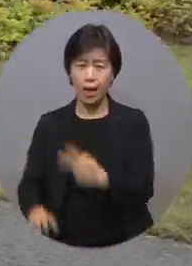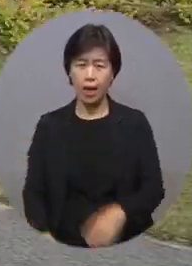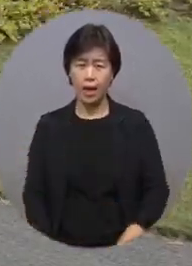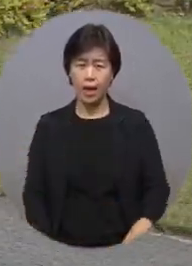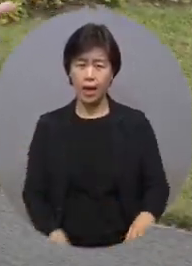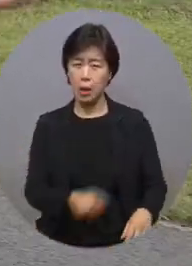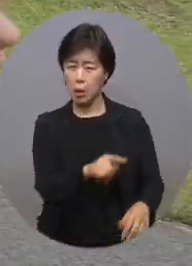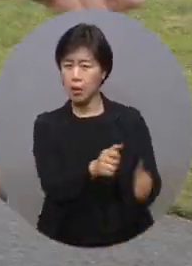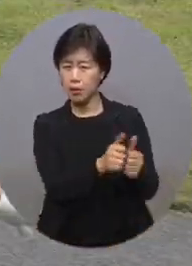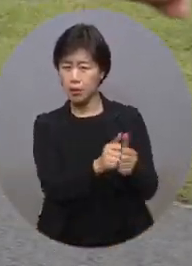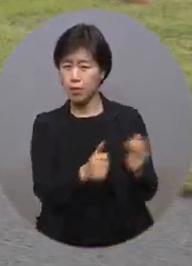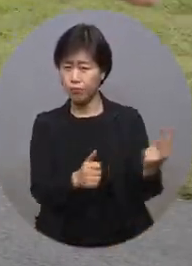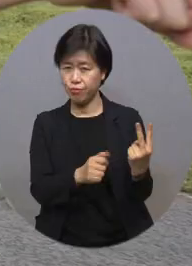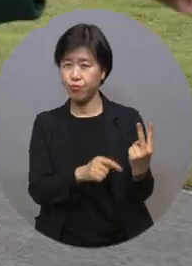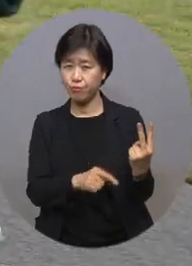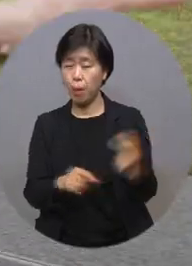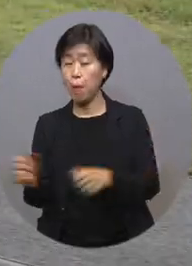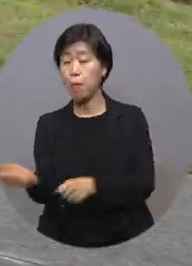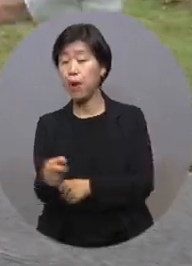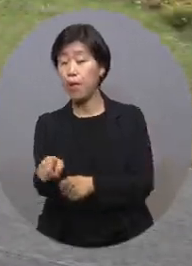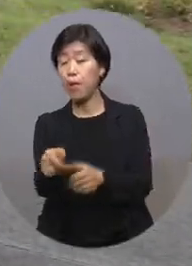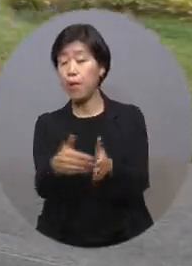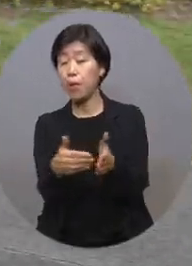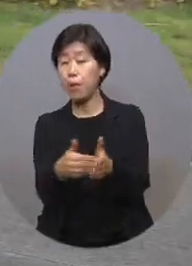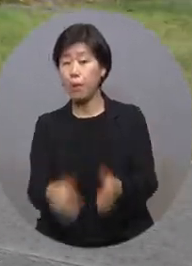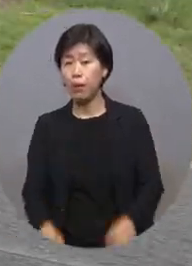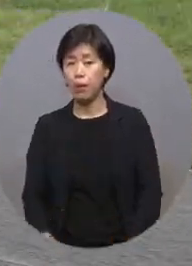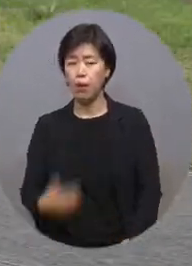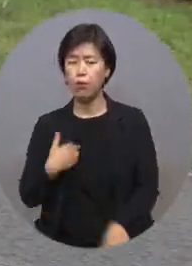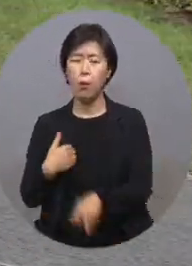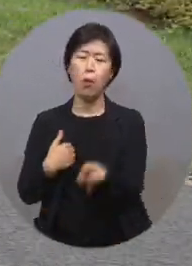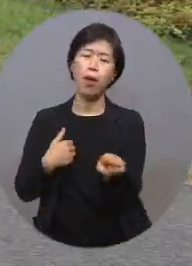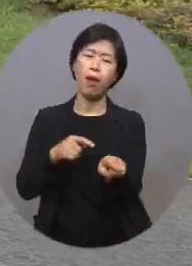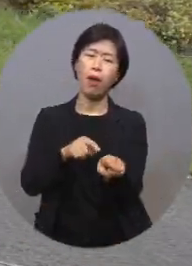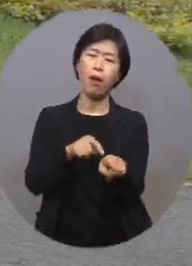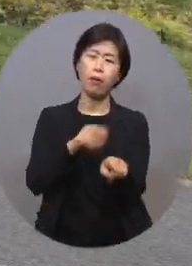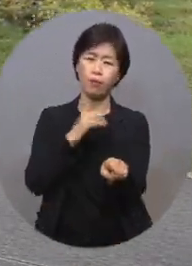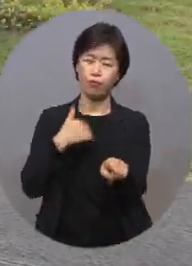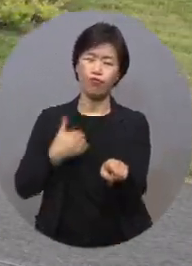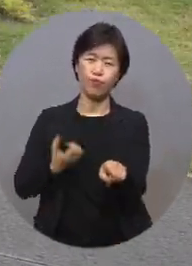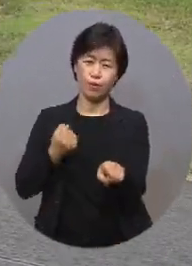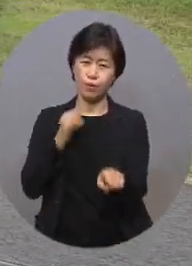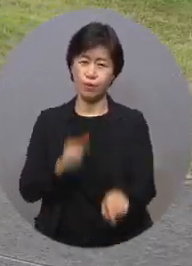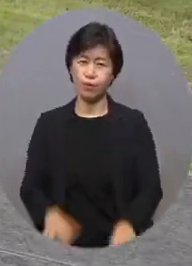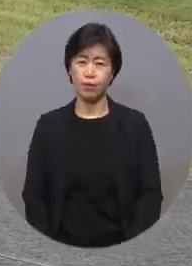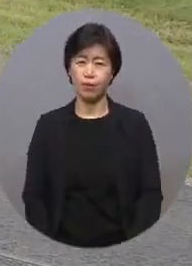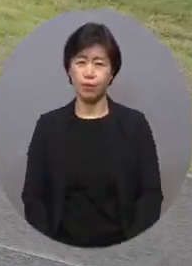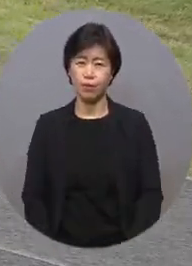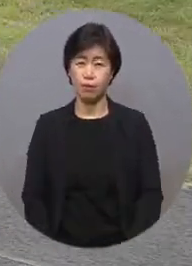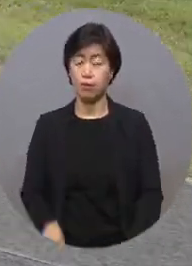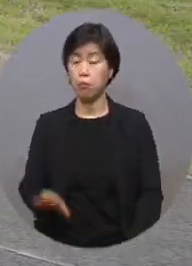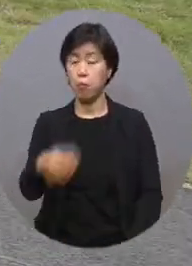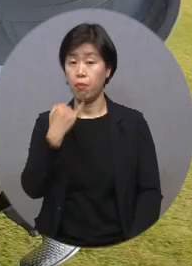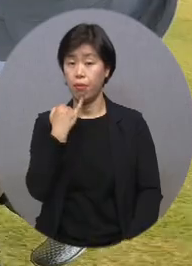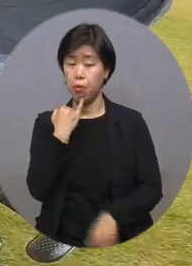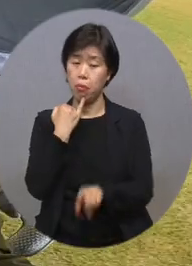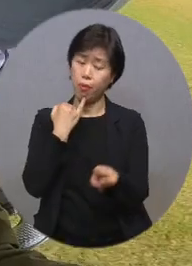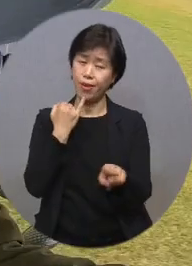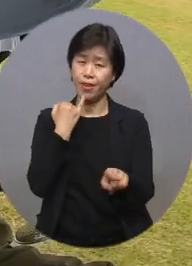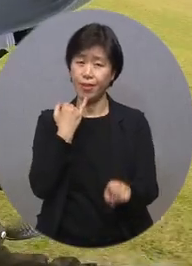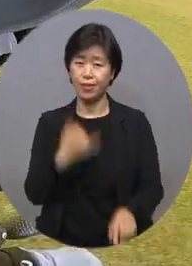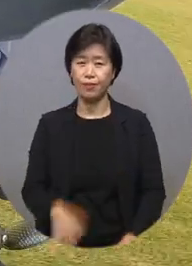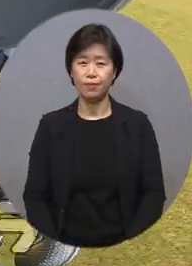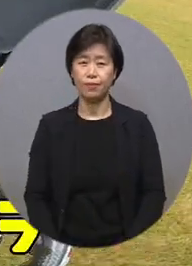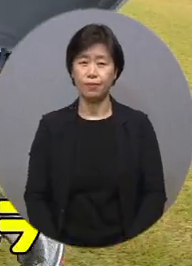저 4, 5, 6번이 저기 치셨어요. 오른쪽. 아 우리가 왼쪽 갔어? 네 언니 이게 저희 거예요. 좀 쩔탱이긴 하지만 괜찮아 괜찮아. 아